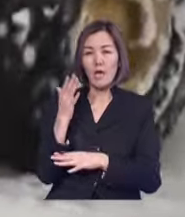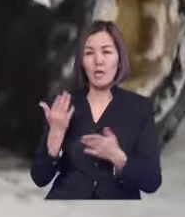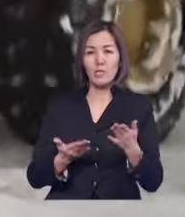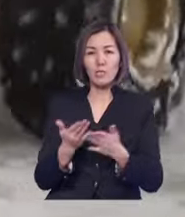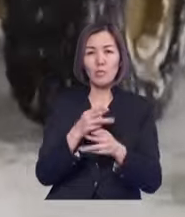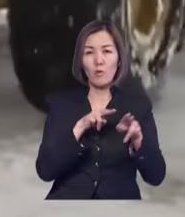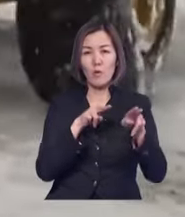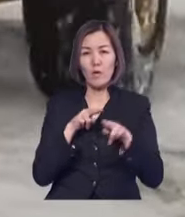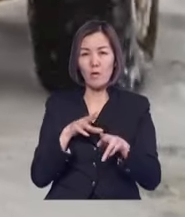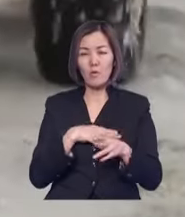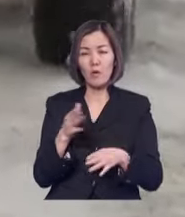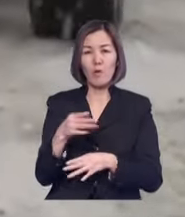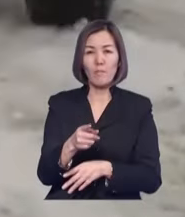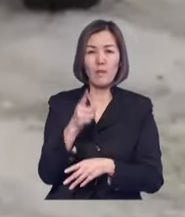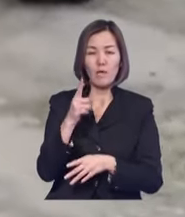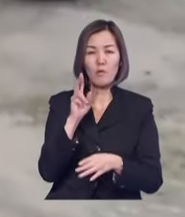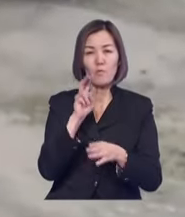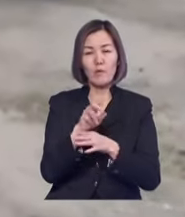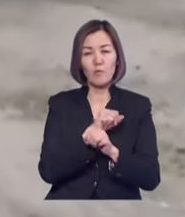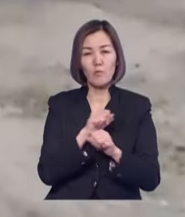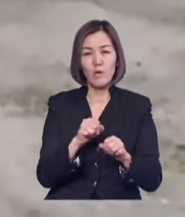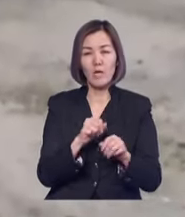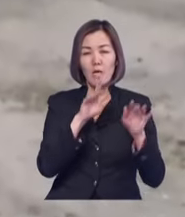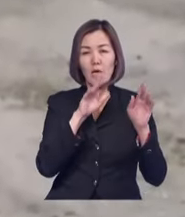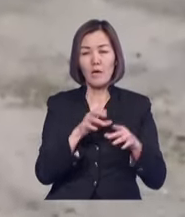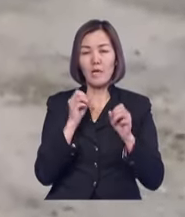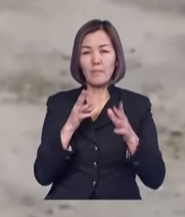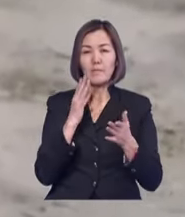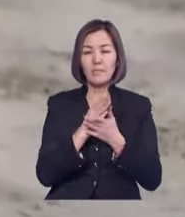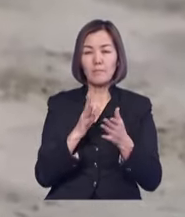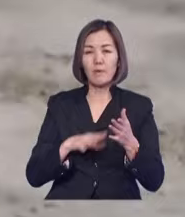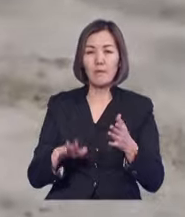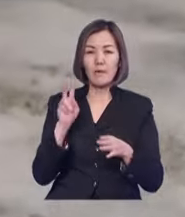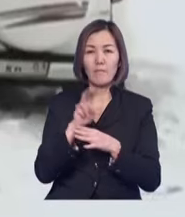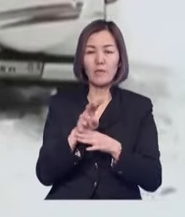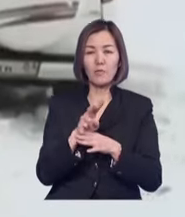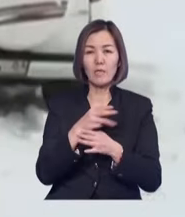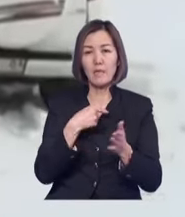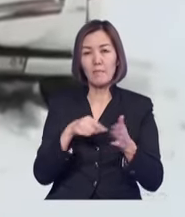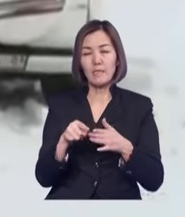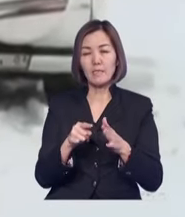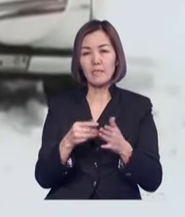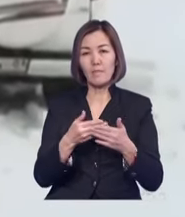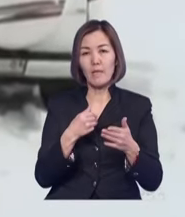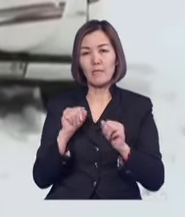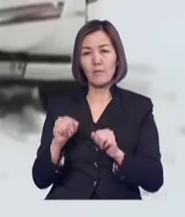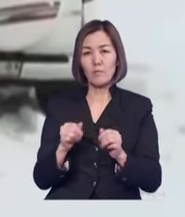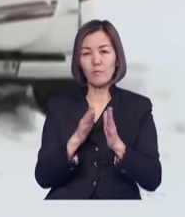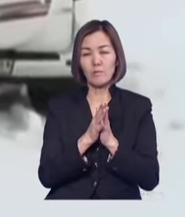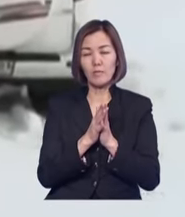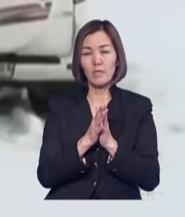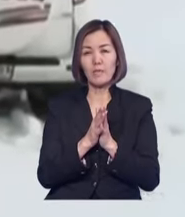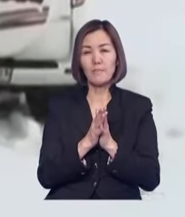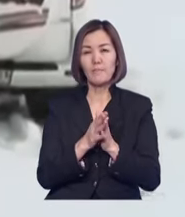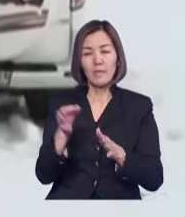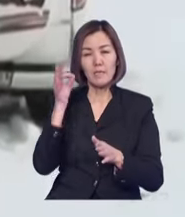аулауға және балық аулауға барудан, сондай-ақ қар көшкіні қаупі бар аймақтарға барудан бас тартып сақ болуға шақырады.